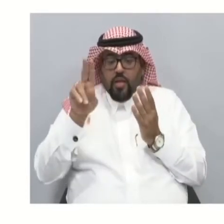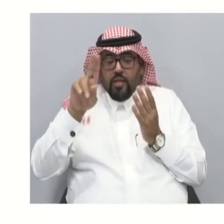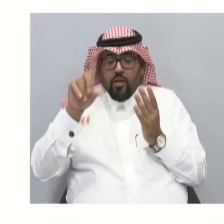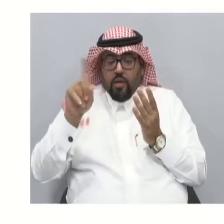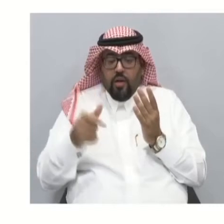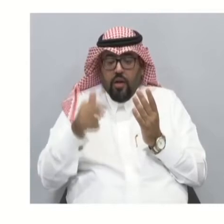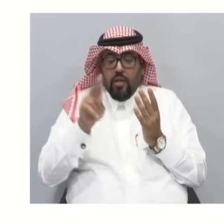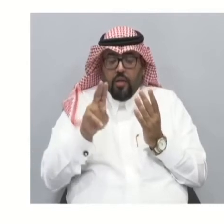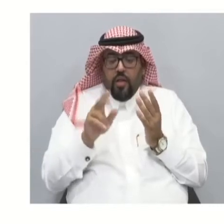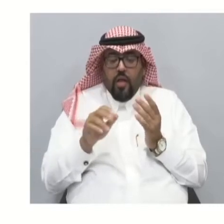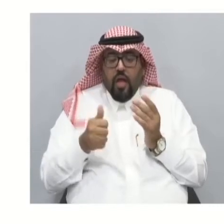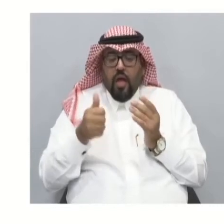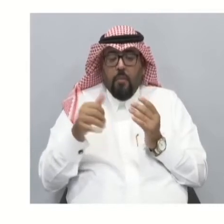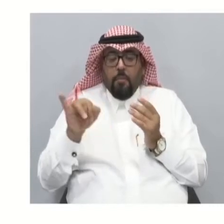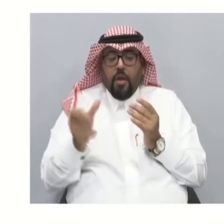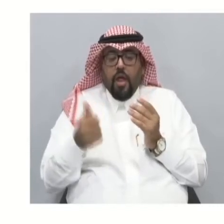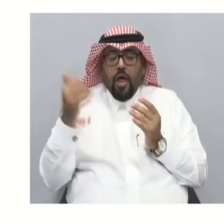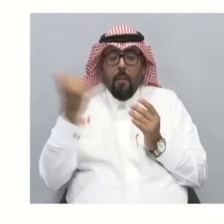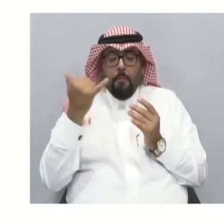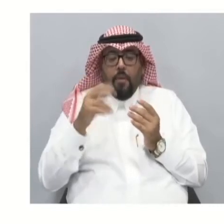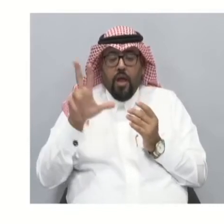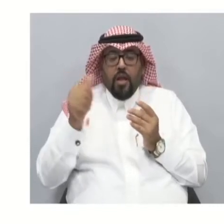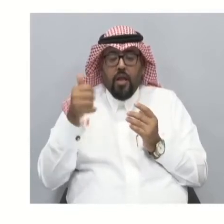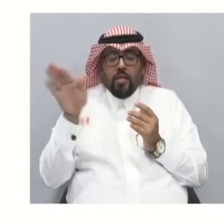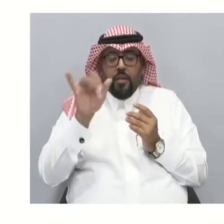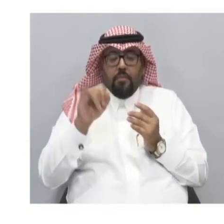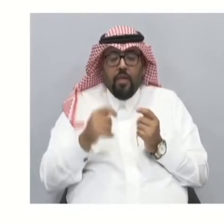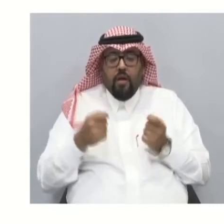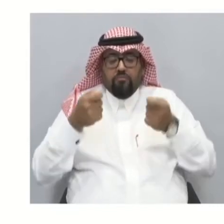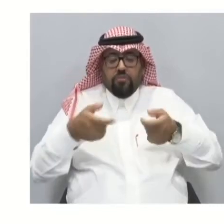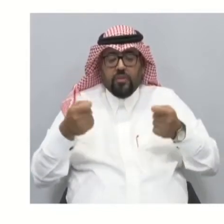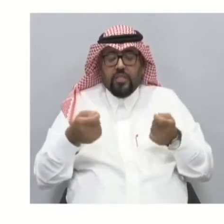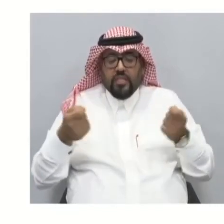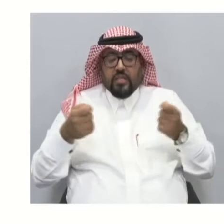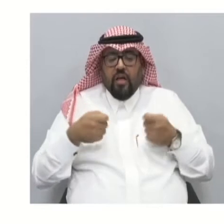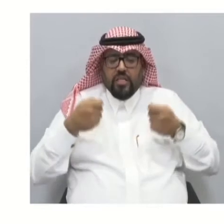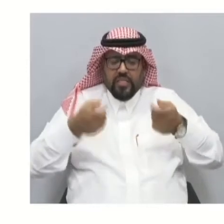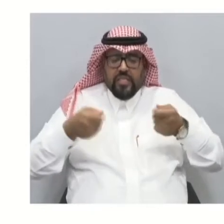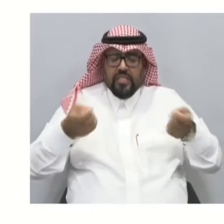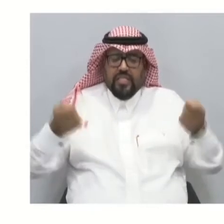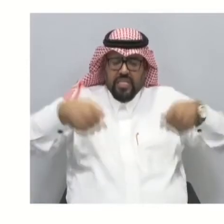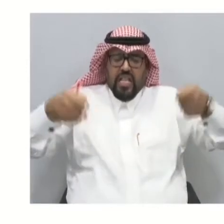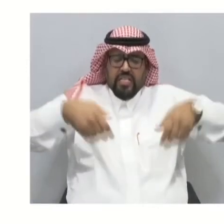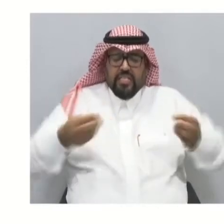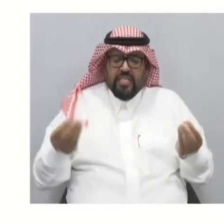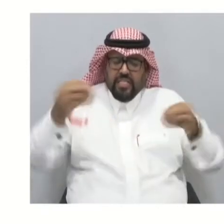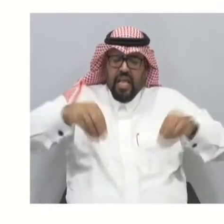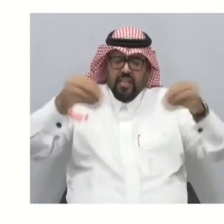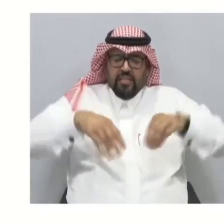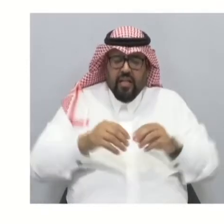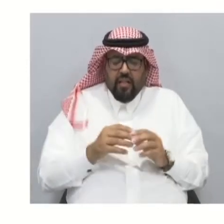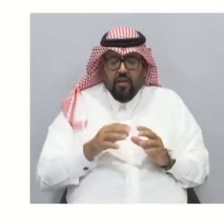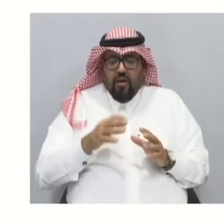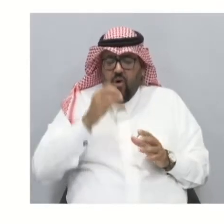إلا أن الإسراف في استخدامها يحدث كثيرا من الأضرار، فهو يؤدي إلى تلوث المياه